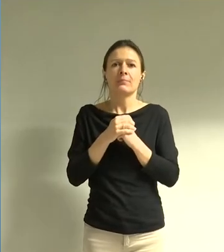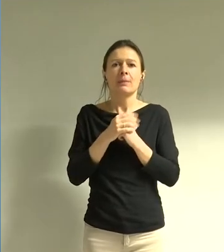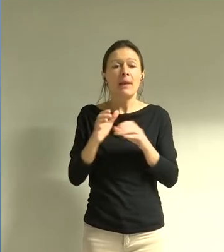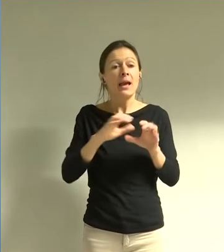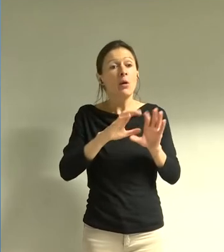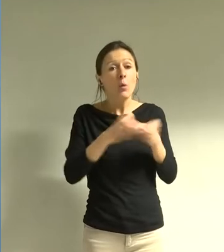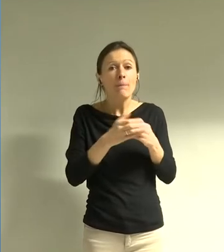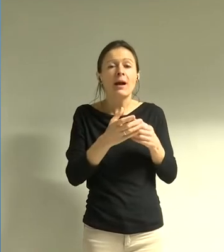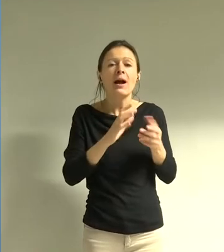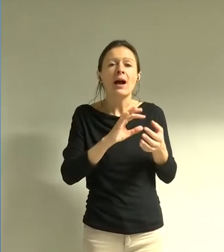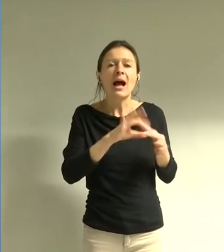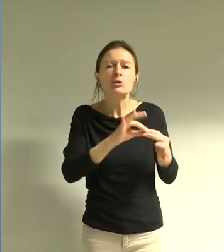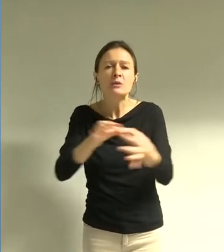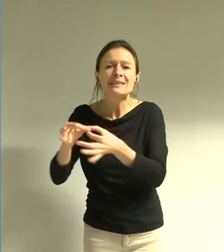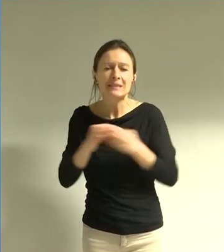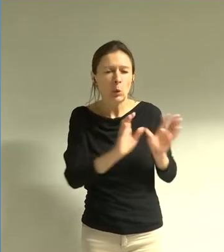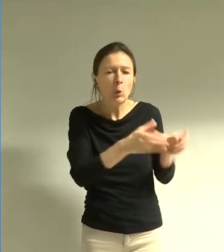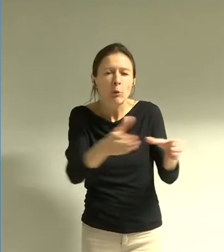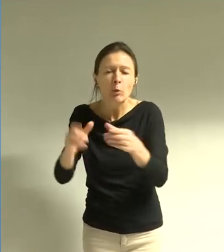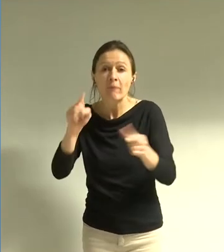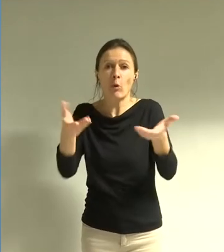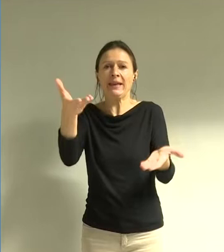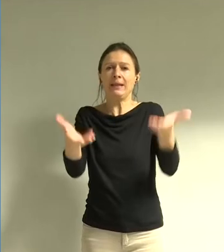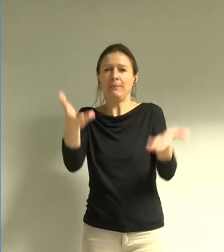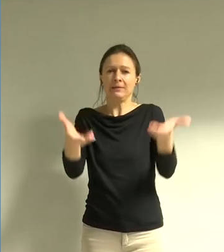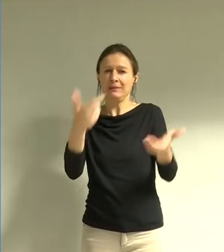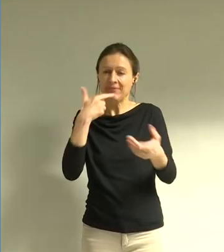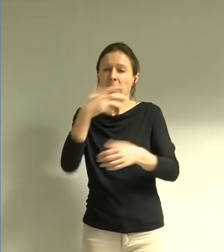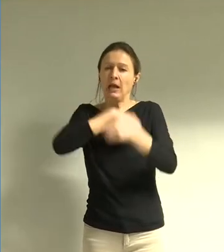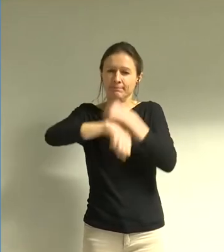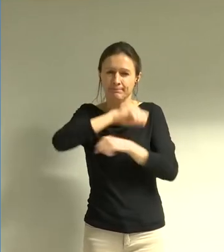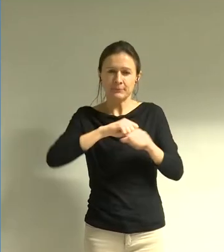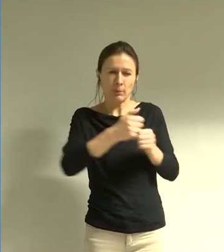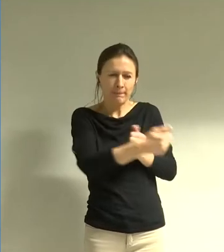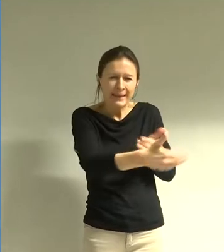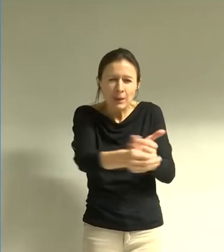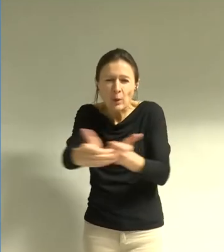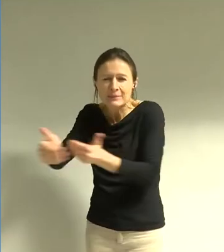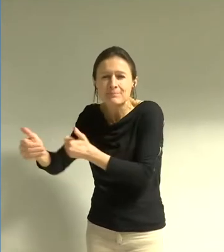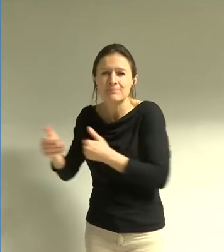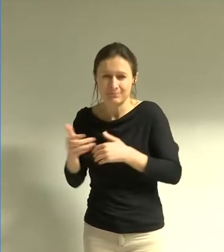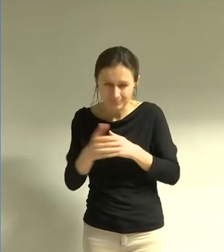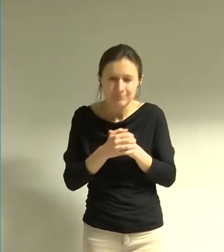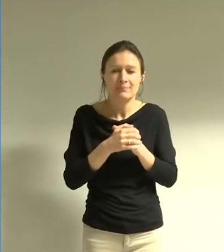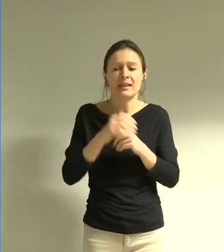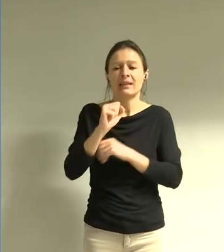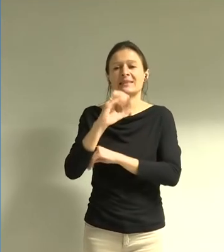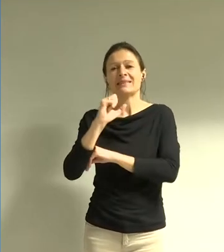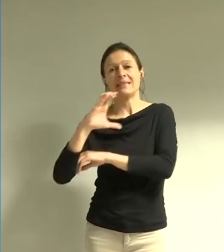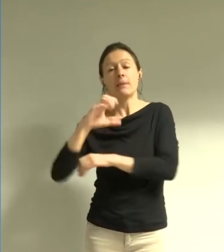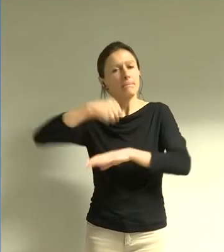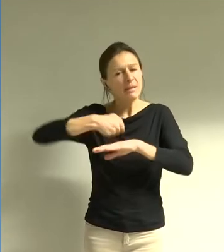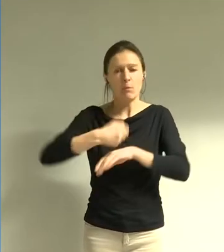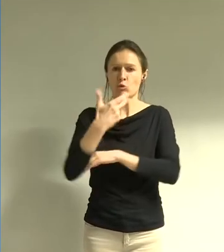sont définies des catégories ou des collèges pour ces groupes d'associer pour constituer une psy qu'il en faut au minimum 3